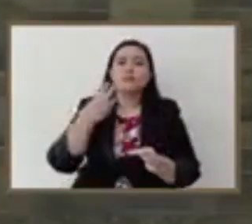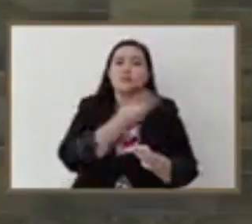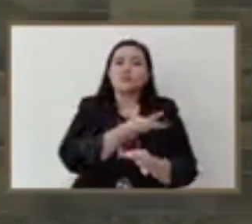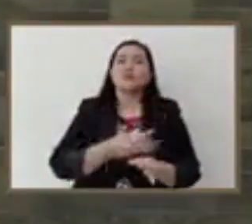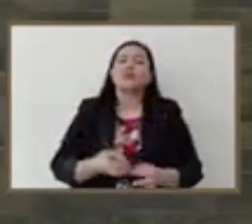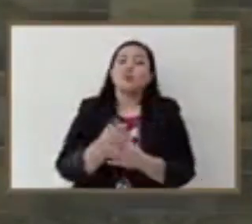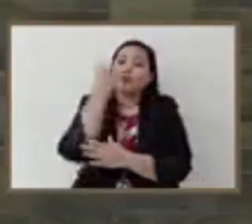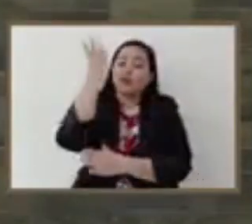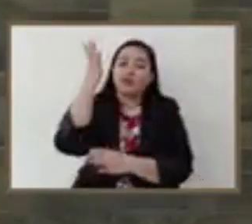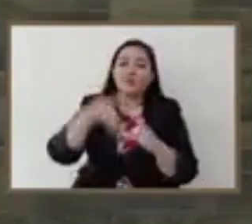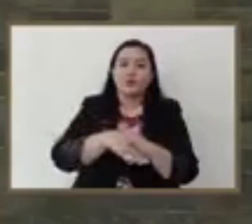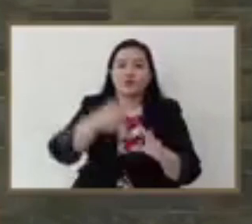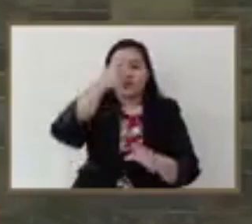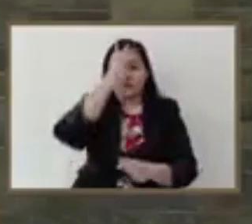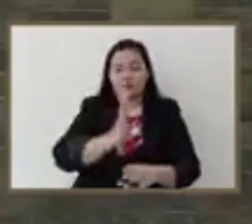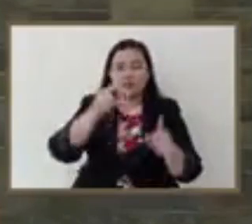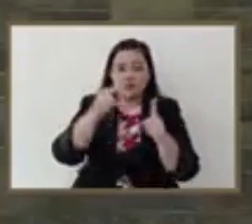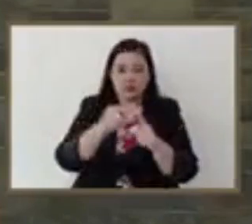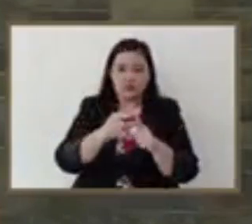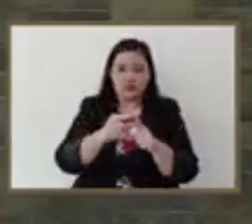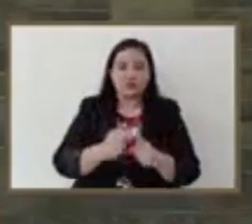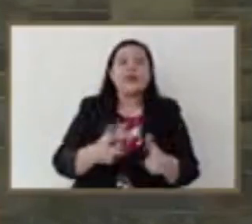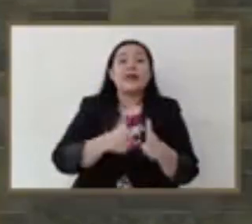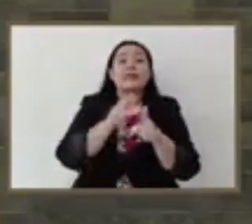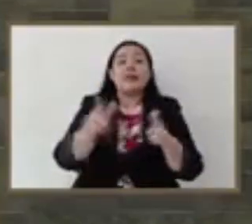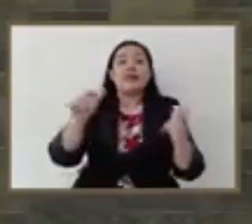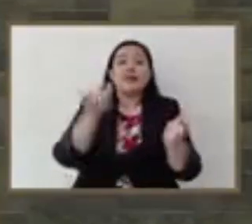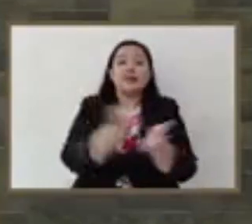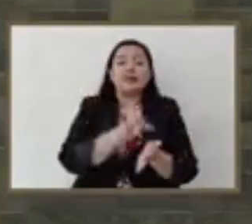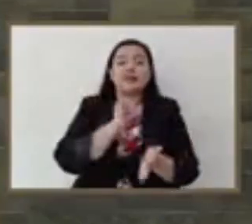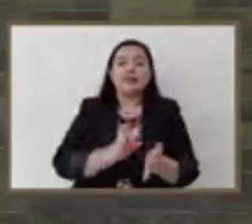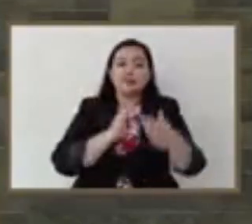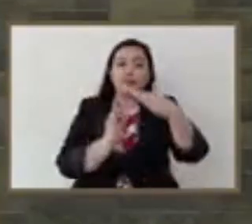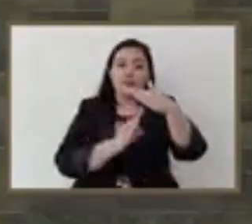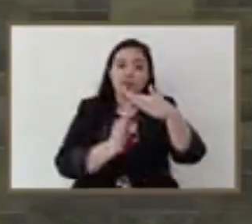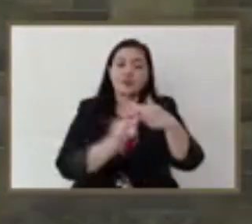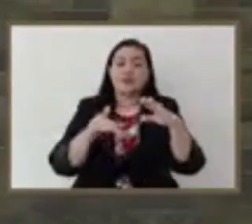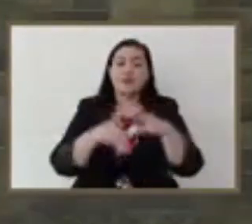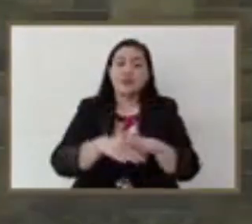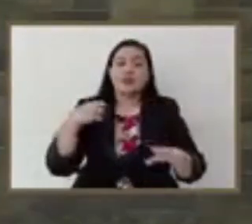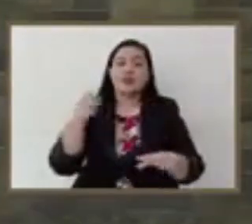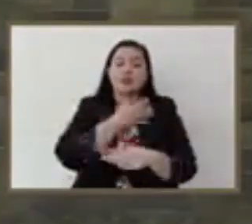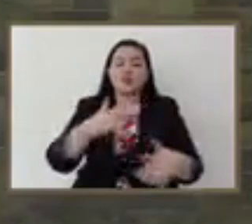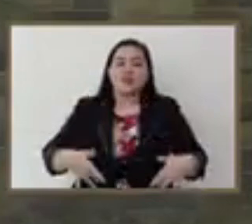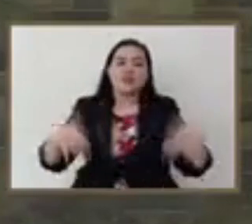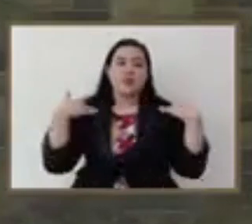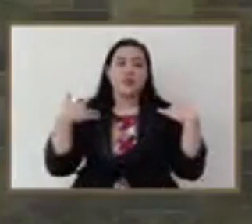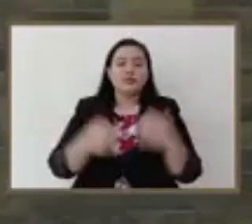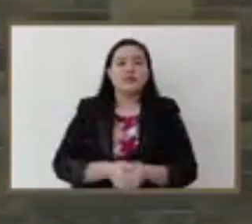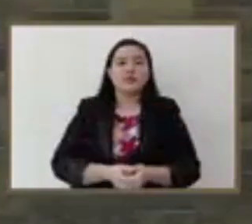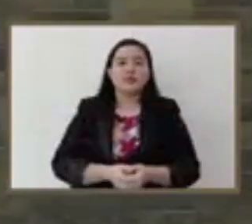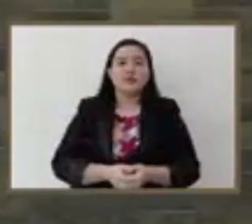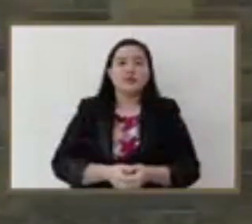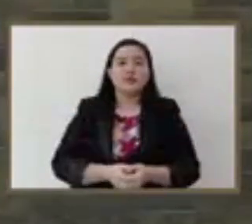the very foundation ng lahat ng ating pamumuhay. Kaya anuman ang ating ituturo, nanggaling salita ng Diyos.